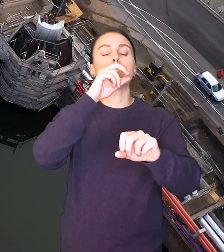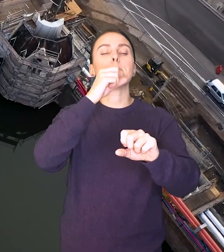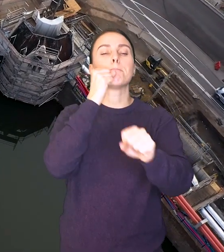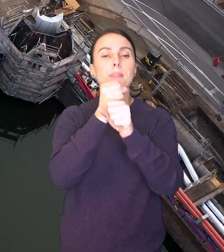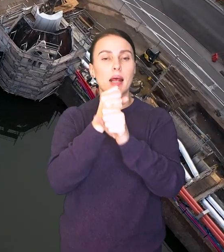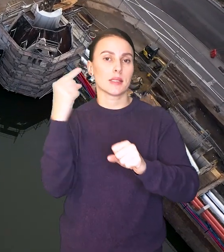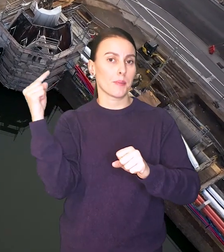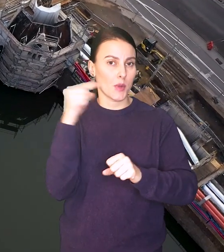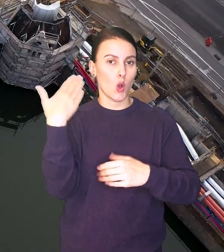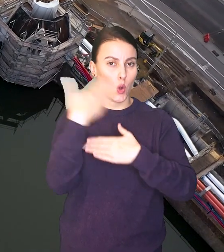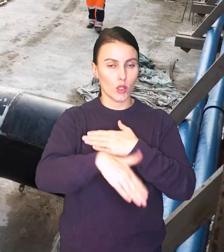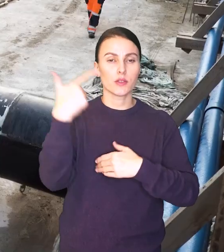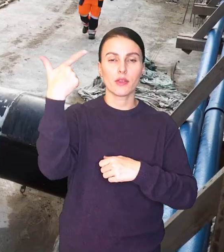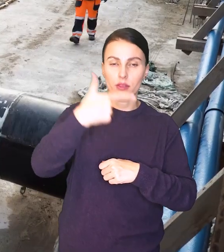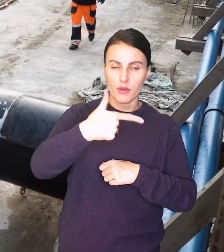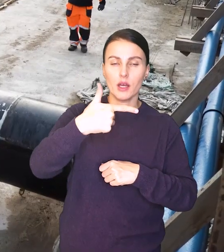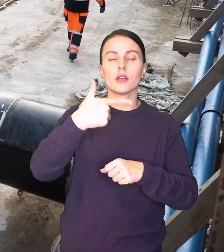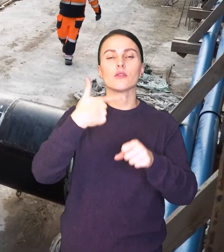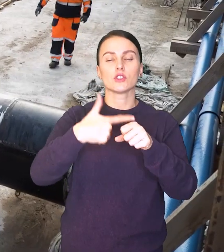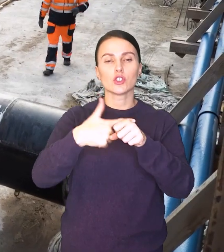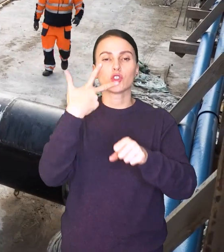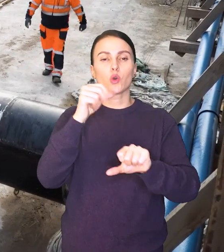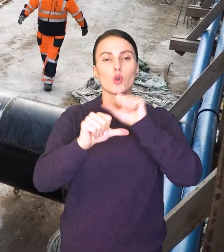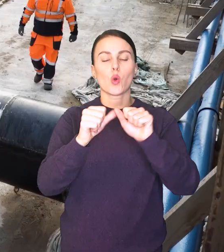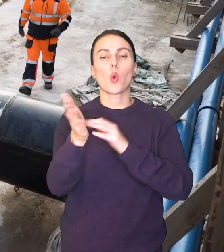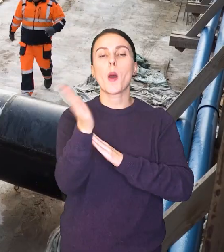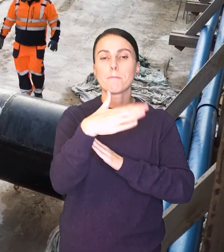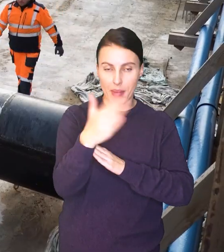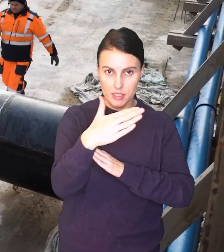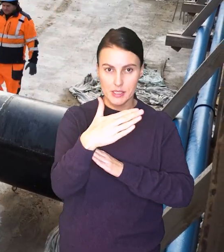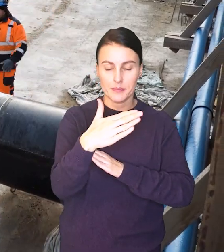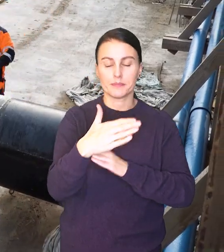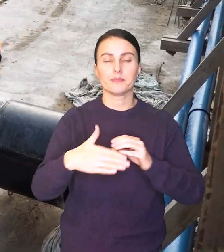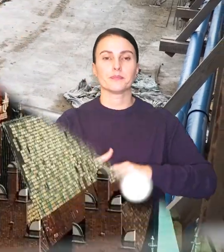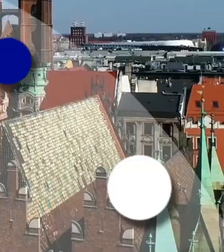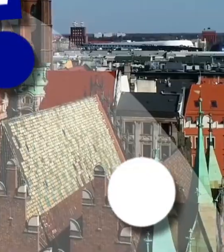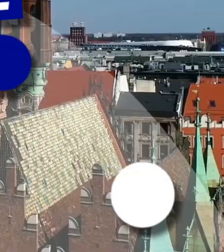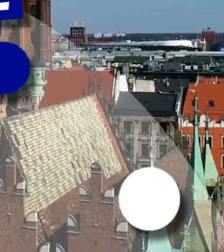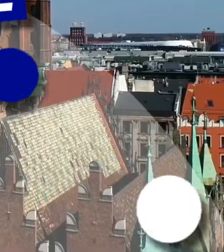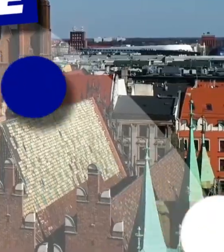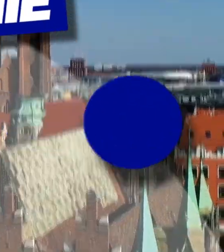Prace muszą zakończyć się do marca 2023 roku.